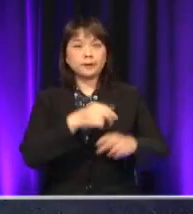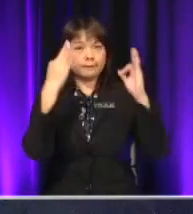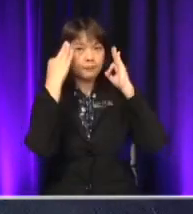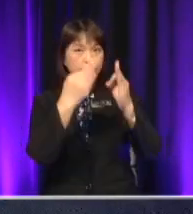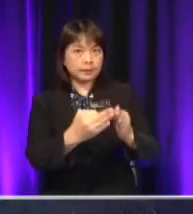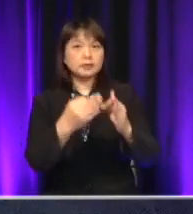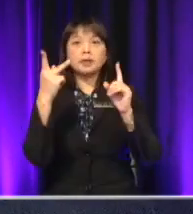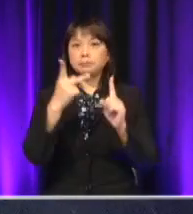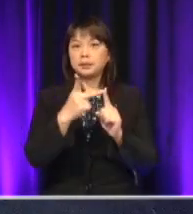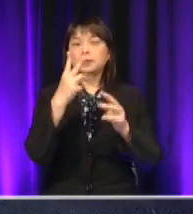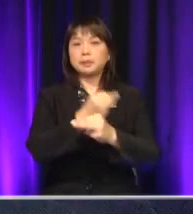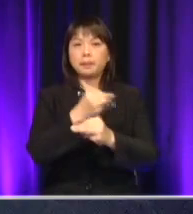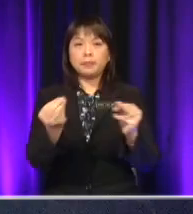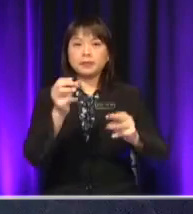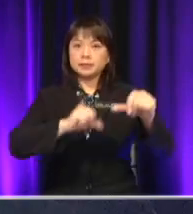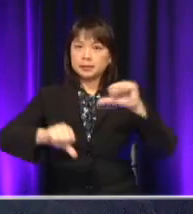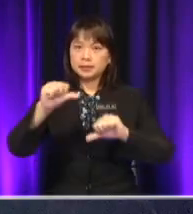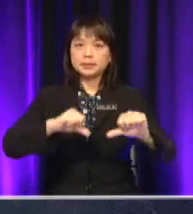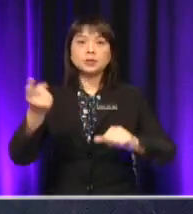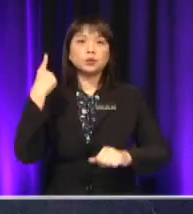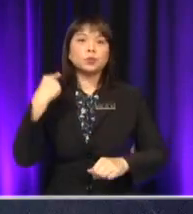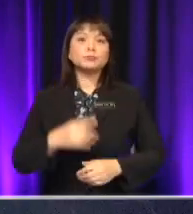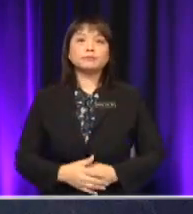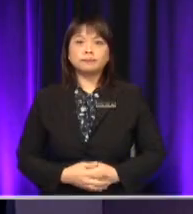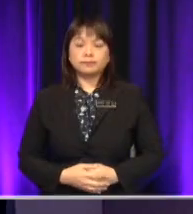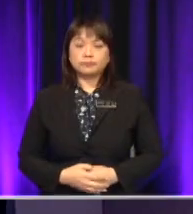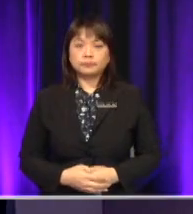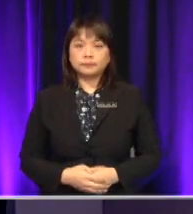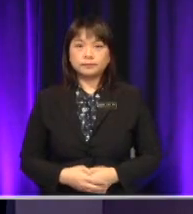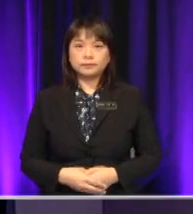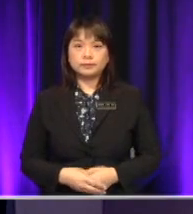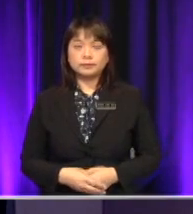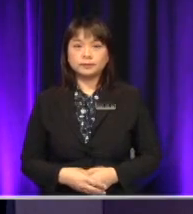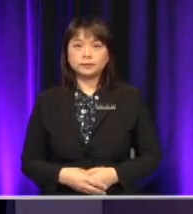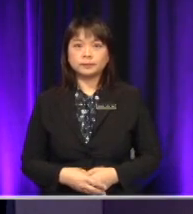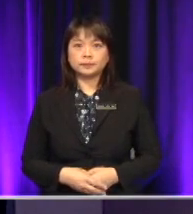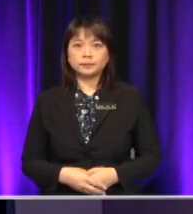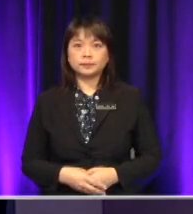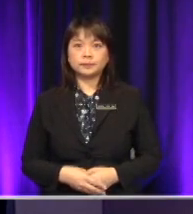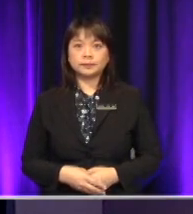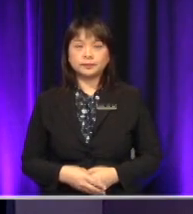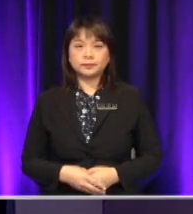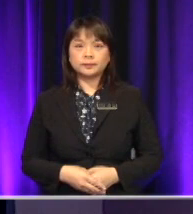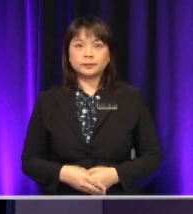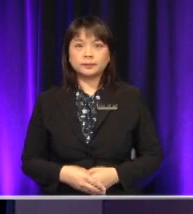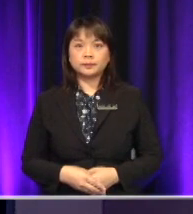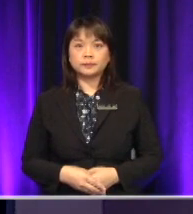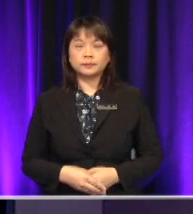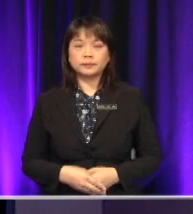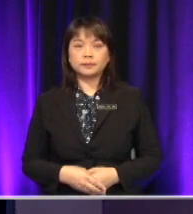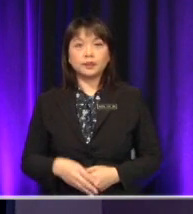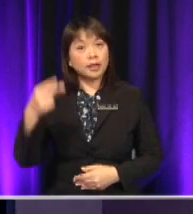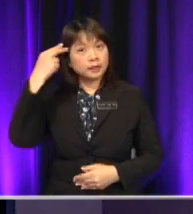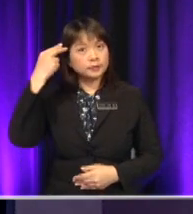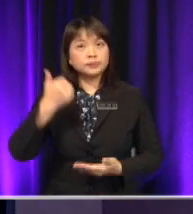Sains dahululah. Silakan, Cikgu. Okey, baiklah. Kalau cikgu je baca kan, nanti cikgu je jadi pandai. Apa kata Hanif, tolong cikgu